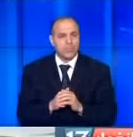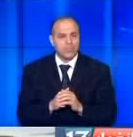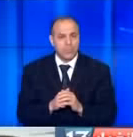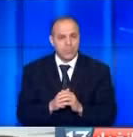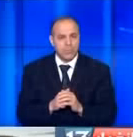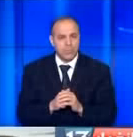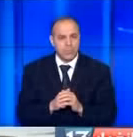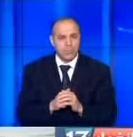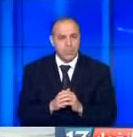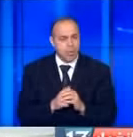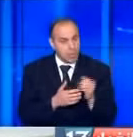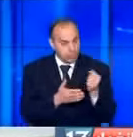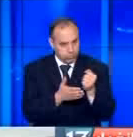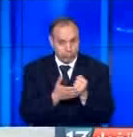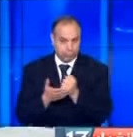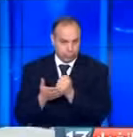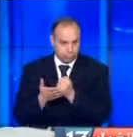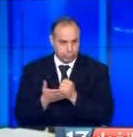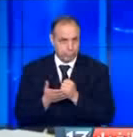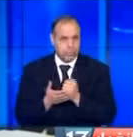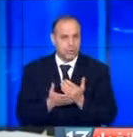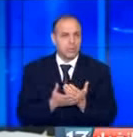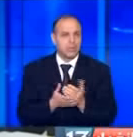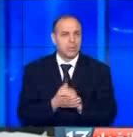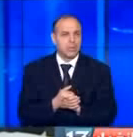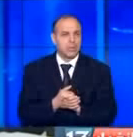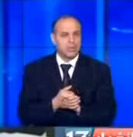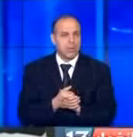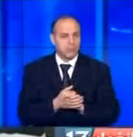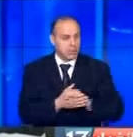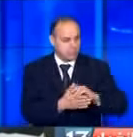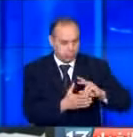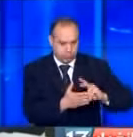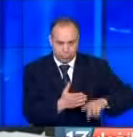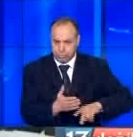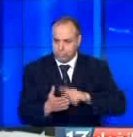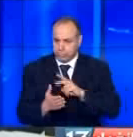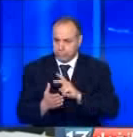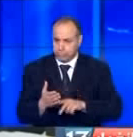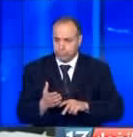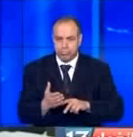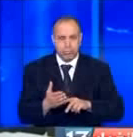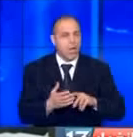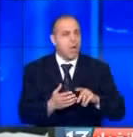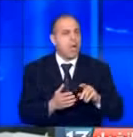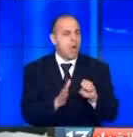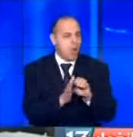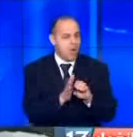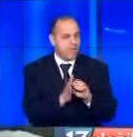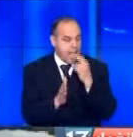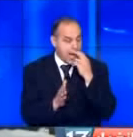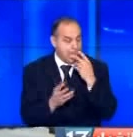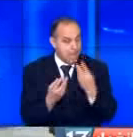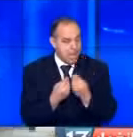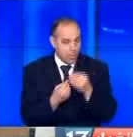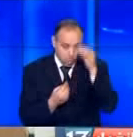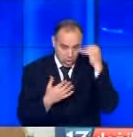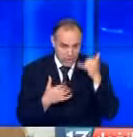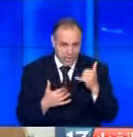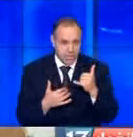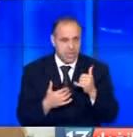شك بالتوقيع اليوم لاتفاقية الأمن ويدفع به إلى مستوى